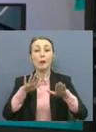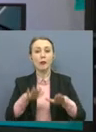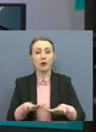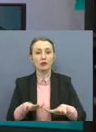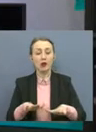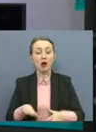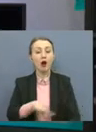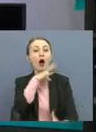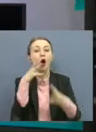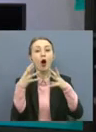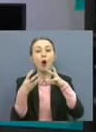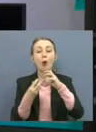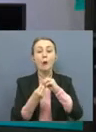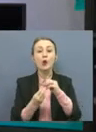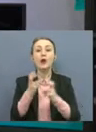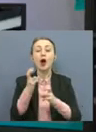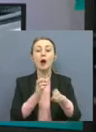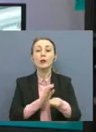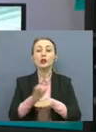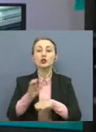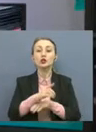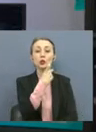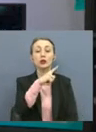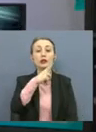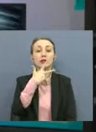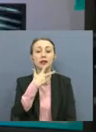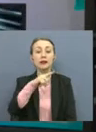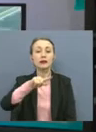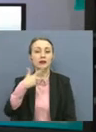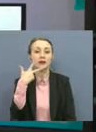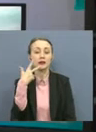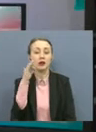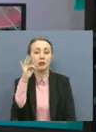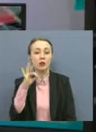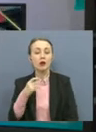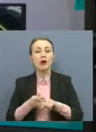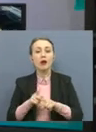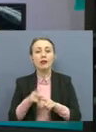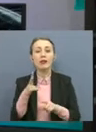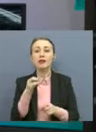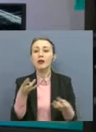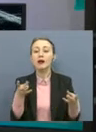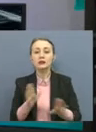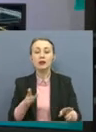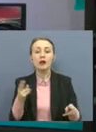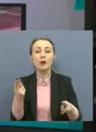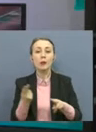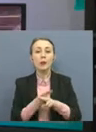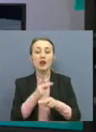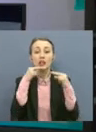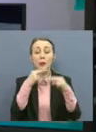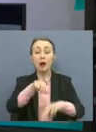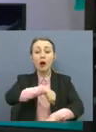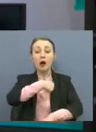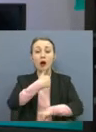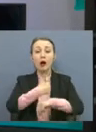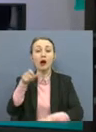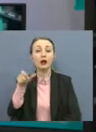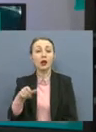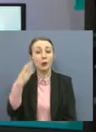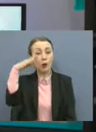Аймақтағы өнеркәсіп өнімдерінің көлемі 103,3% құраған. Алайда бұл көрсеткіштер өңір басшысы Ермек Маржықпаевтың көңілінен